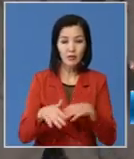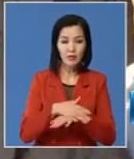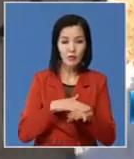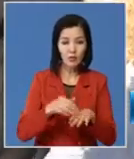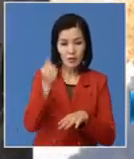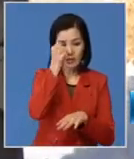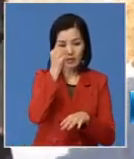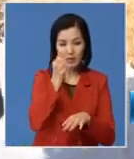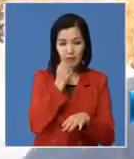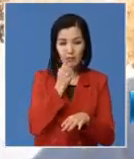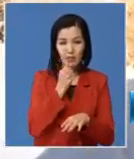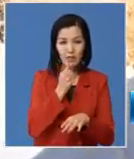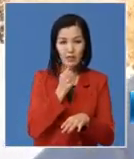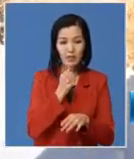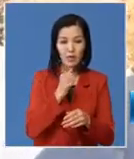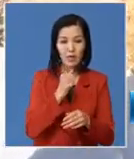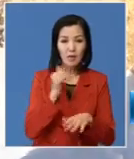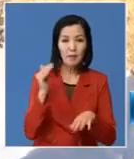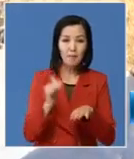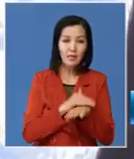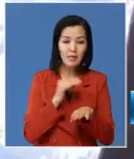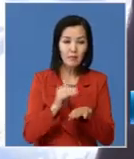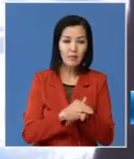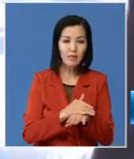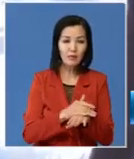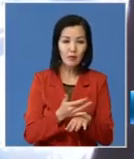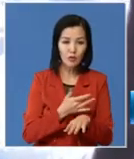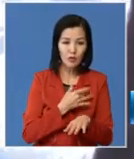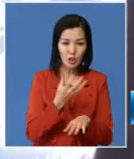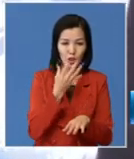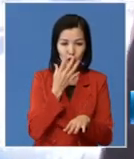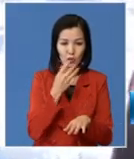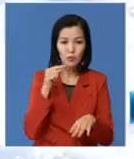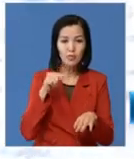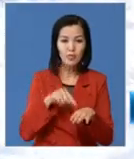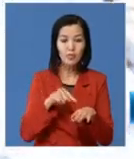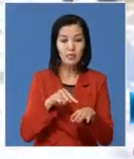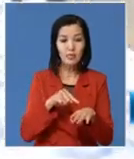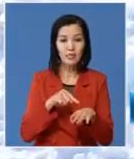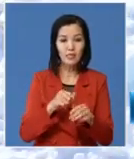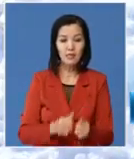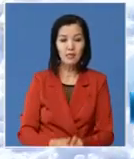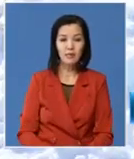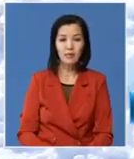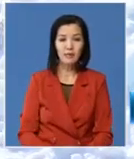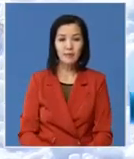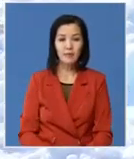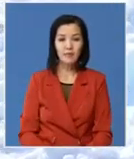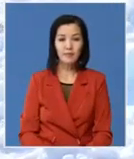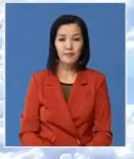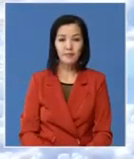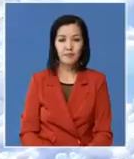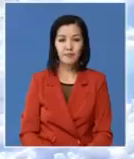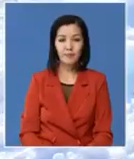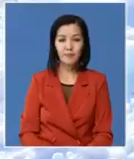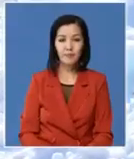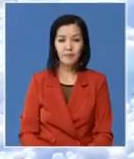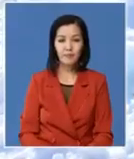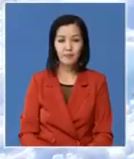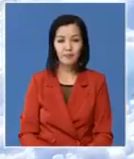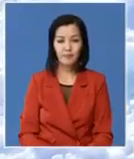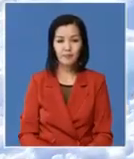тоқысып, жастардың қоғамның ішінде алатын маңызы зор шараларға атсалып жатады. Жастар жасағы демалыс уақытында